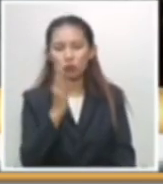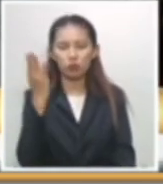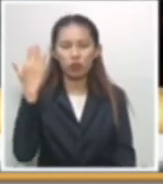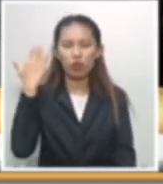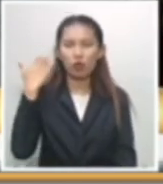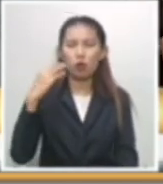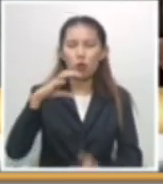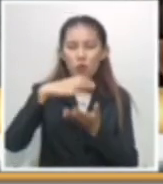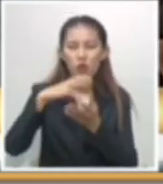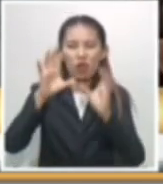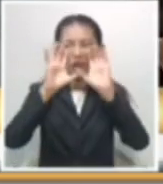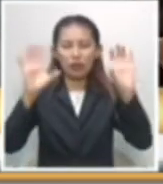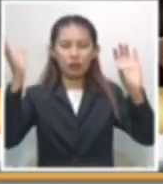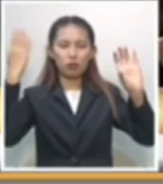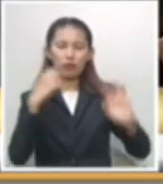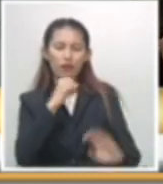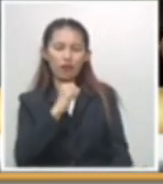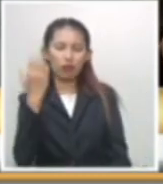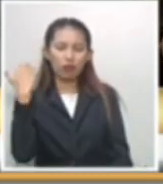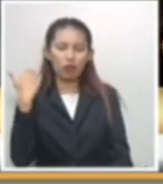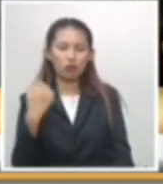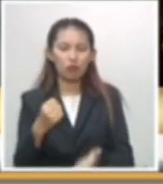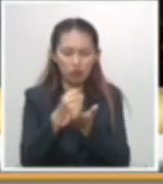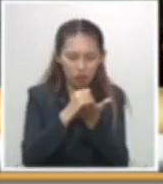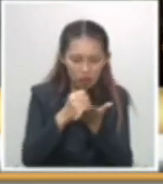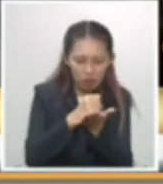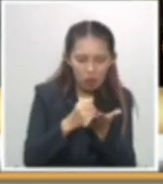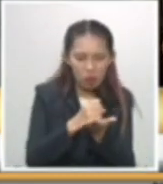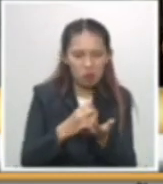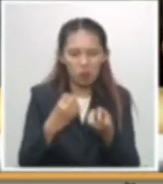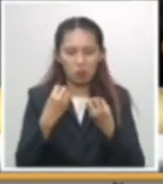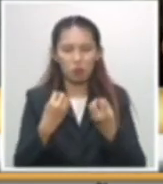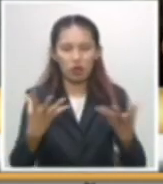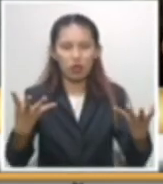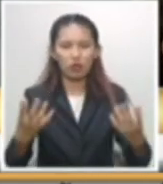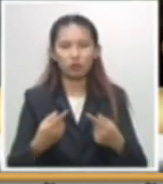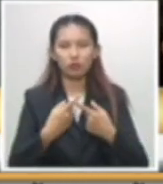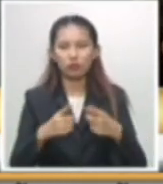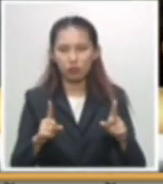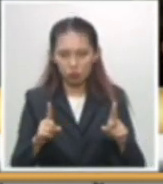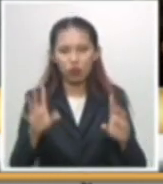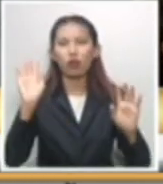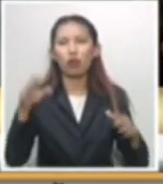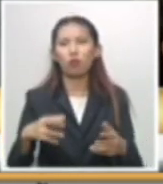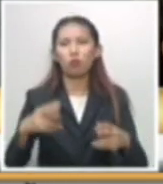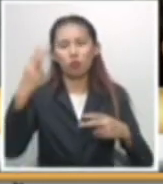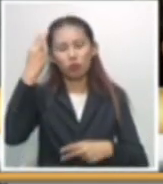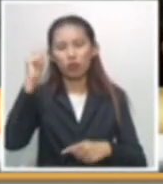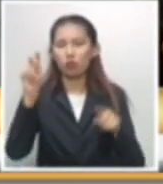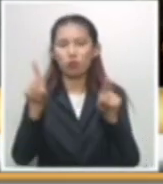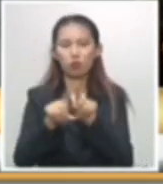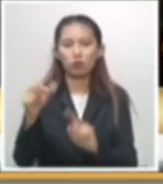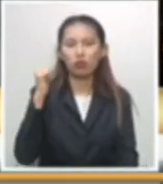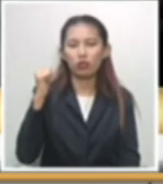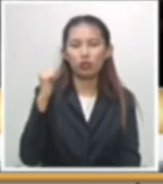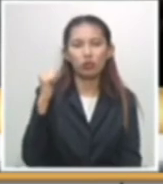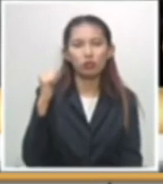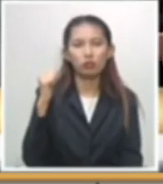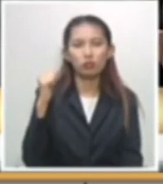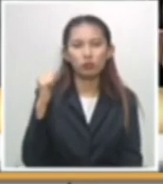เสพติดระบาดเยอะ 4-5 ปีที่ผ่านมารัฐบาลที่แล้วก็คือนายกคนเดียวกันนี่แหละครับไม่ใช่นายกท่านอื่นเล